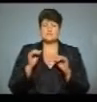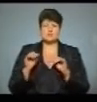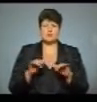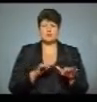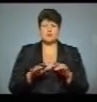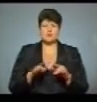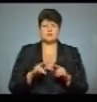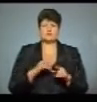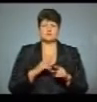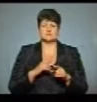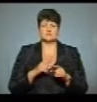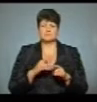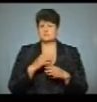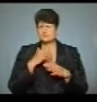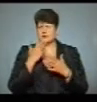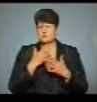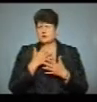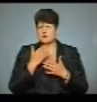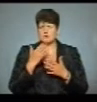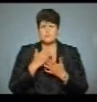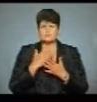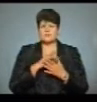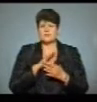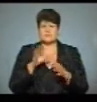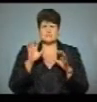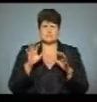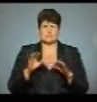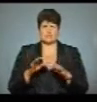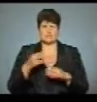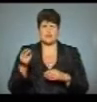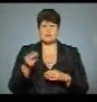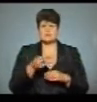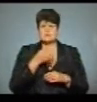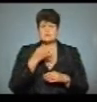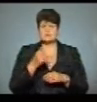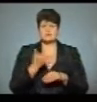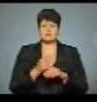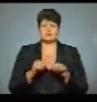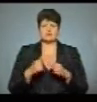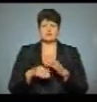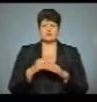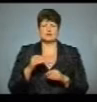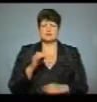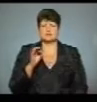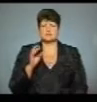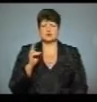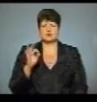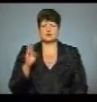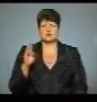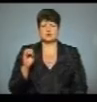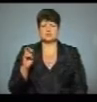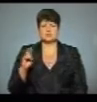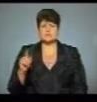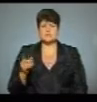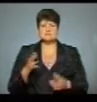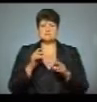за кількістю незаконної агітації. Про це під час брифінгу сказав голова Комітету виборців України Олексій Кошель. За оцінкою